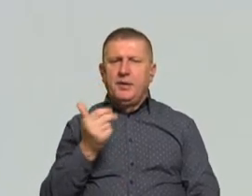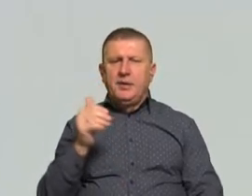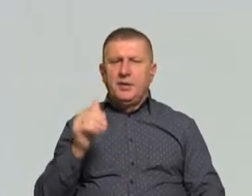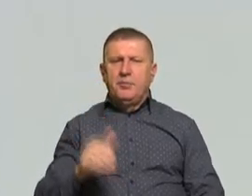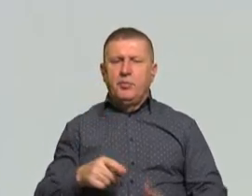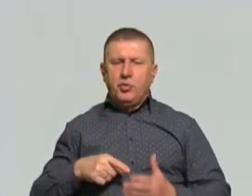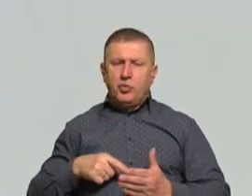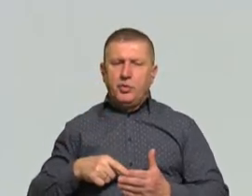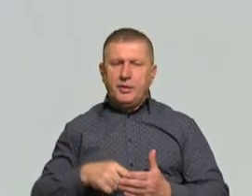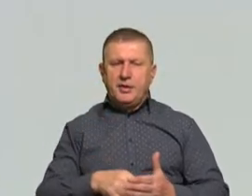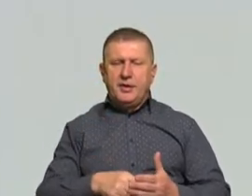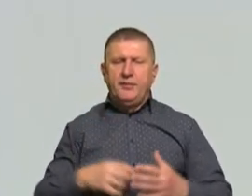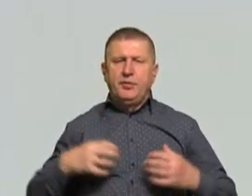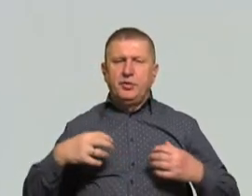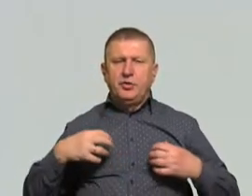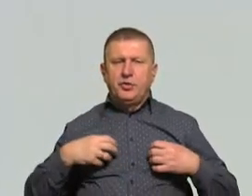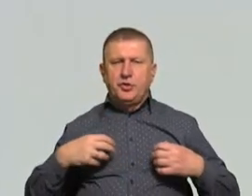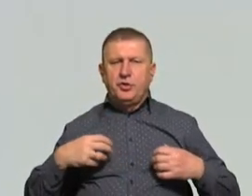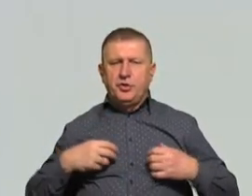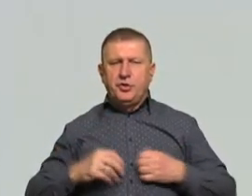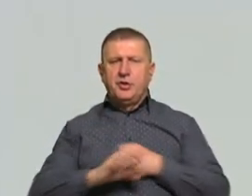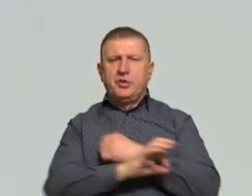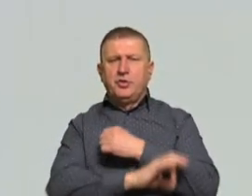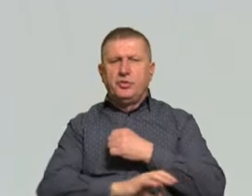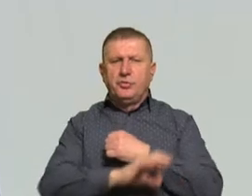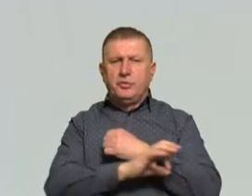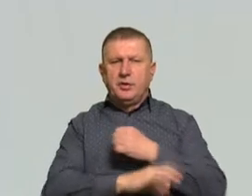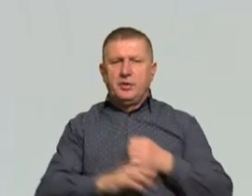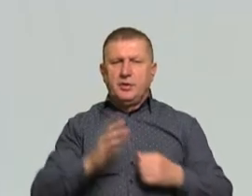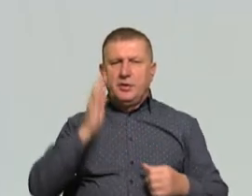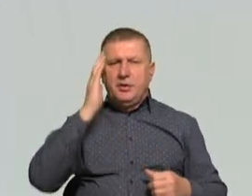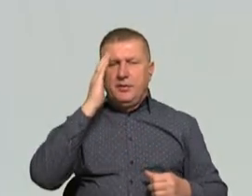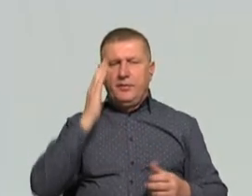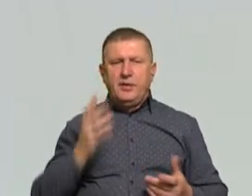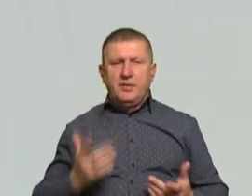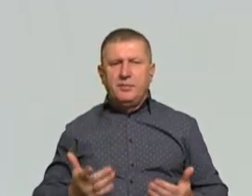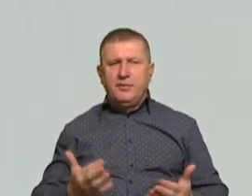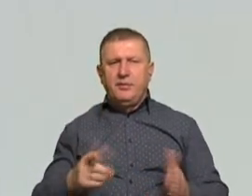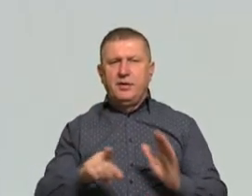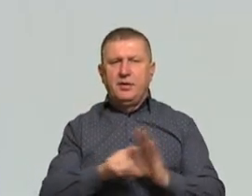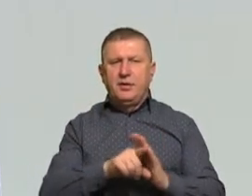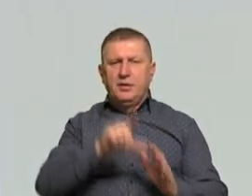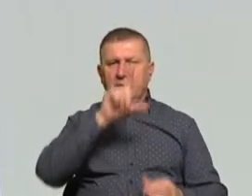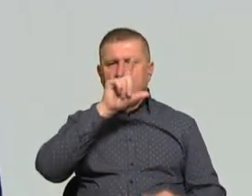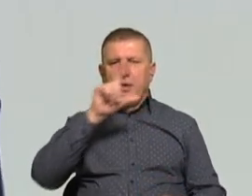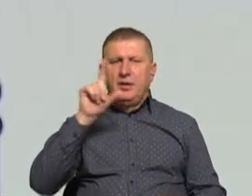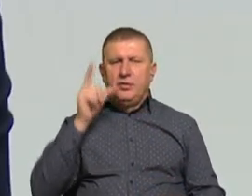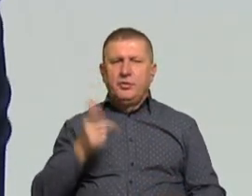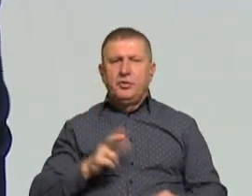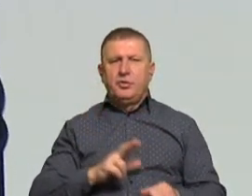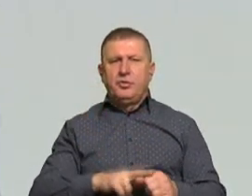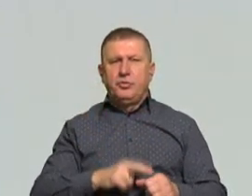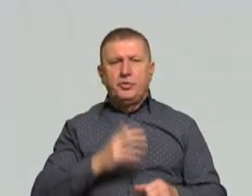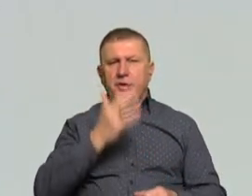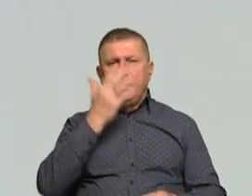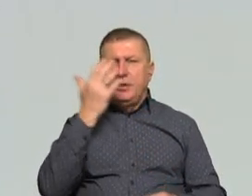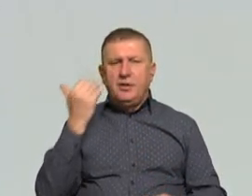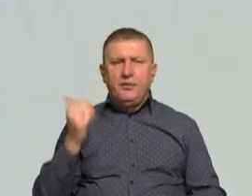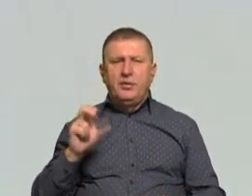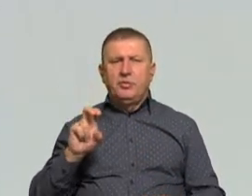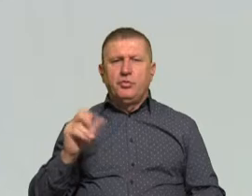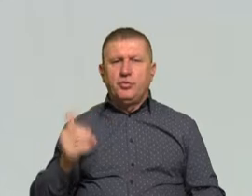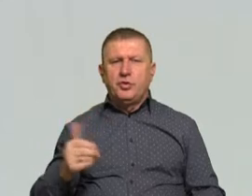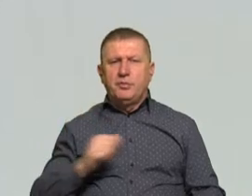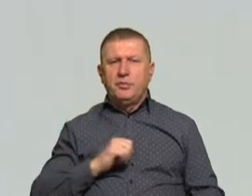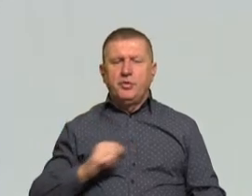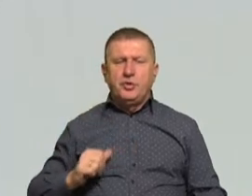mnie, bo o życiu studenckim wiem wiele. No, dla ludzi, którzy nie wiedzą, jakby czym się zajmuję, czym się